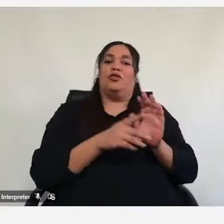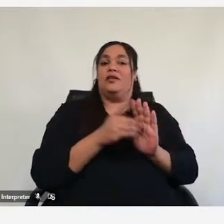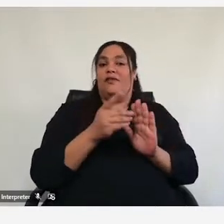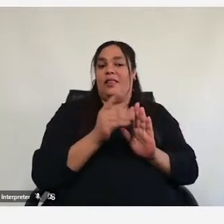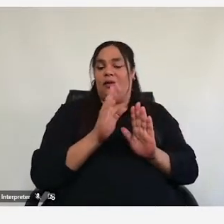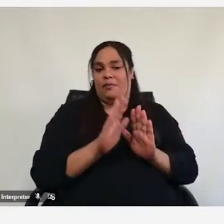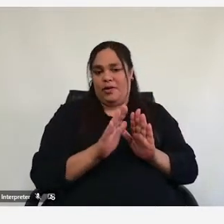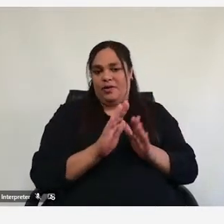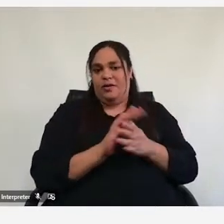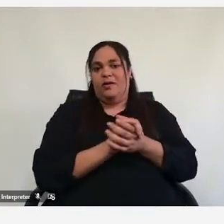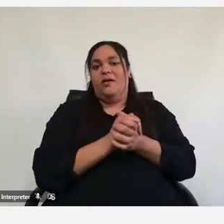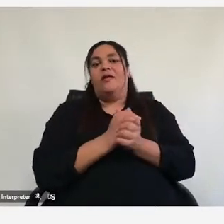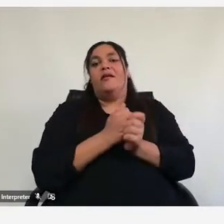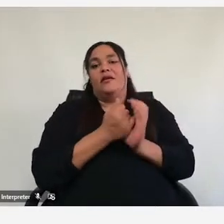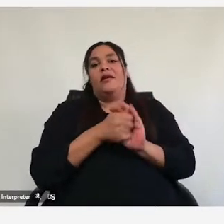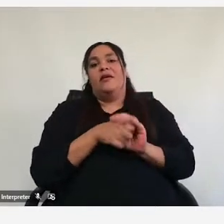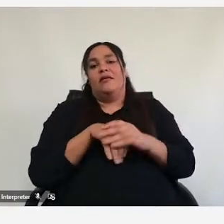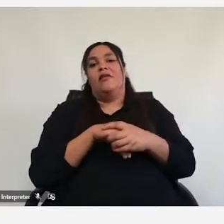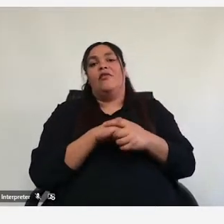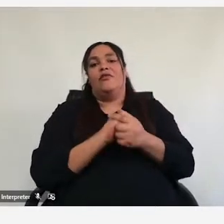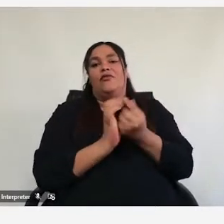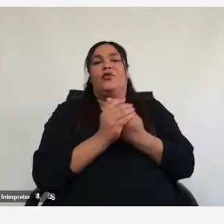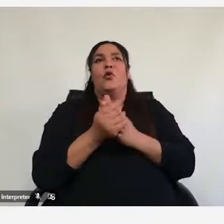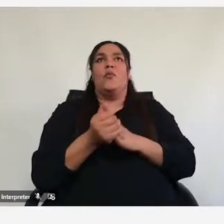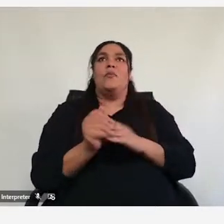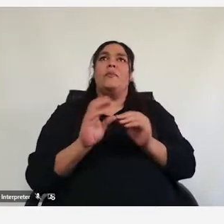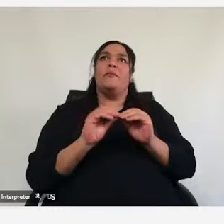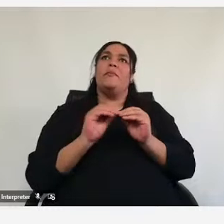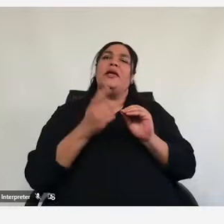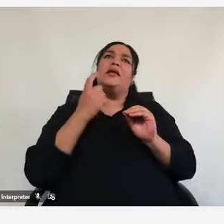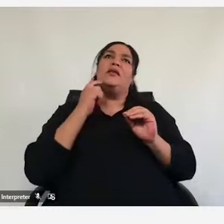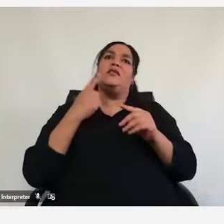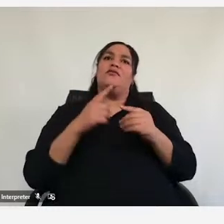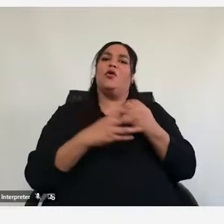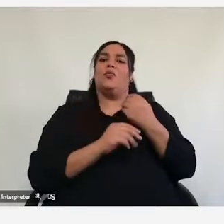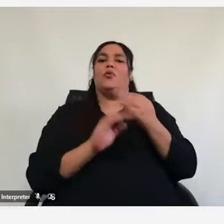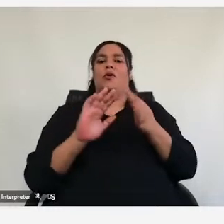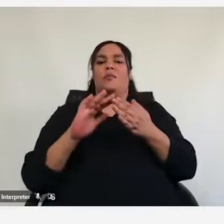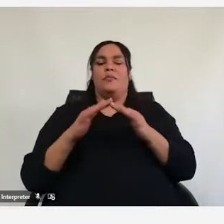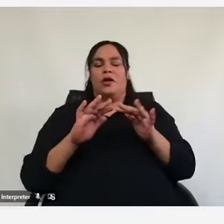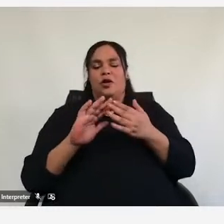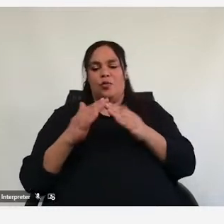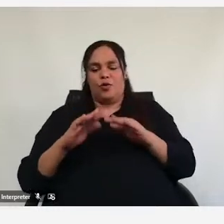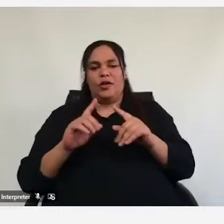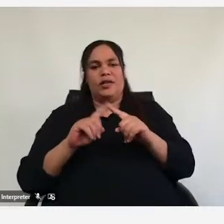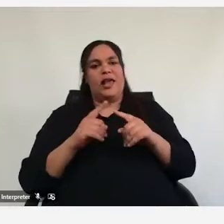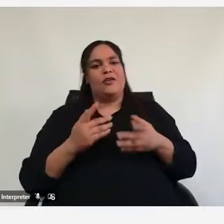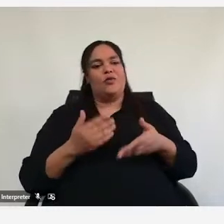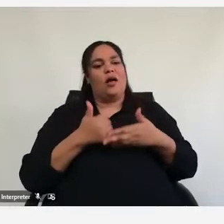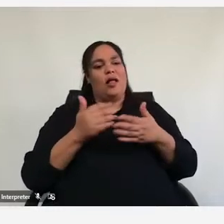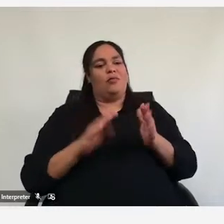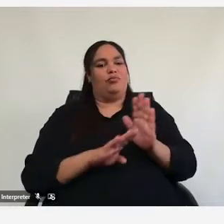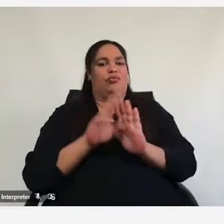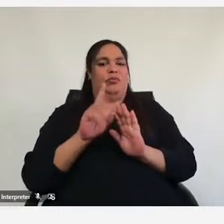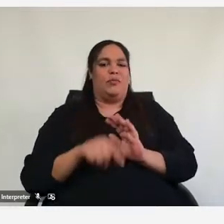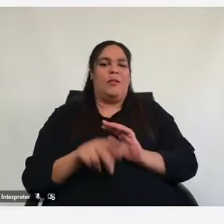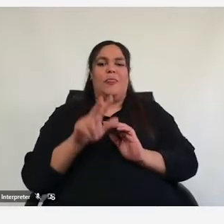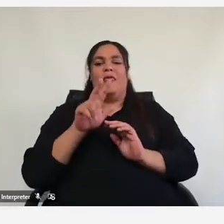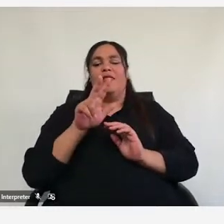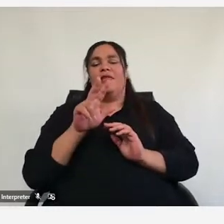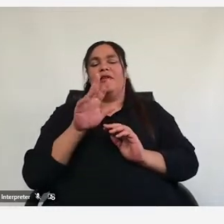Ontwikkeling om armoede te verlig en sukkelende gesinne te ondersteun deur 53,8 miljoen